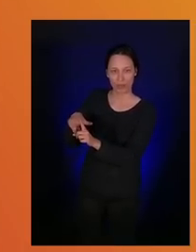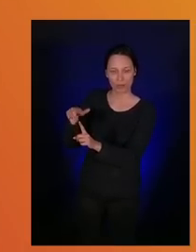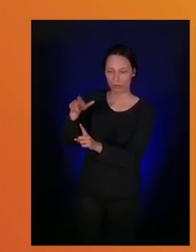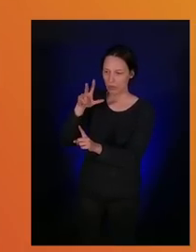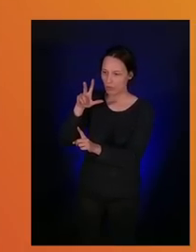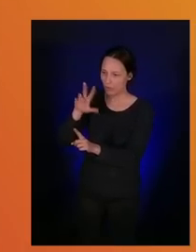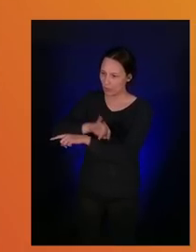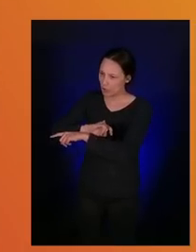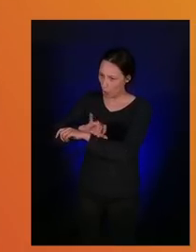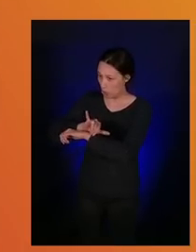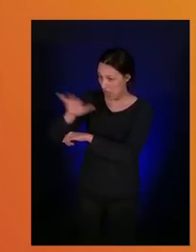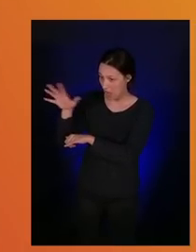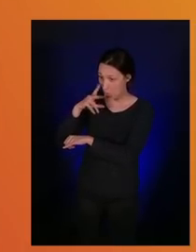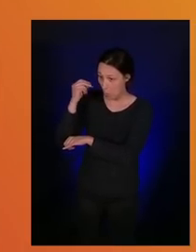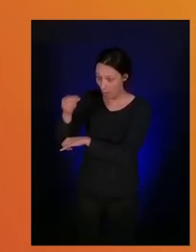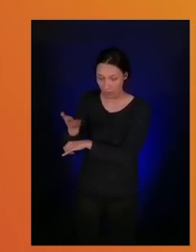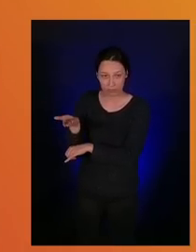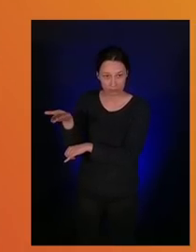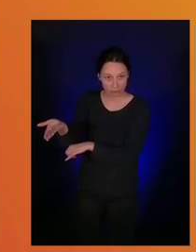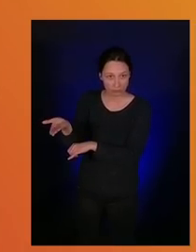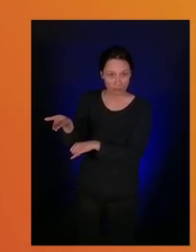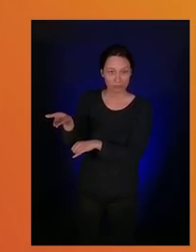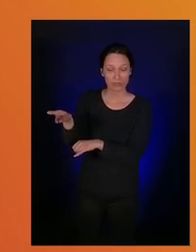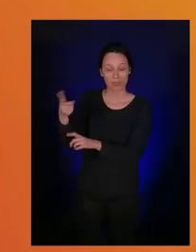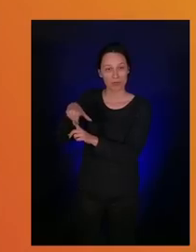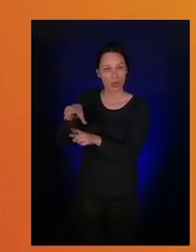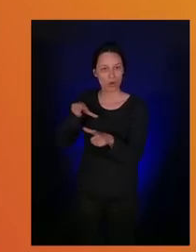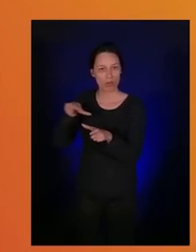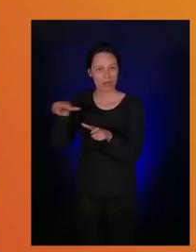Il y a quelqu'un qui a pris en photo, ce qui ne se fait jamais,